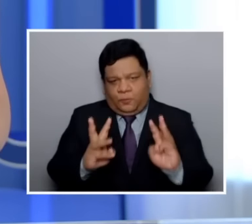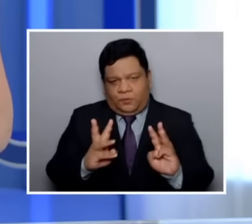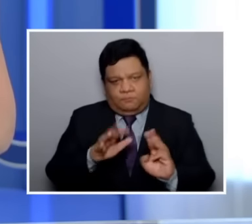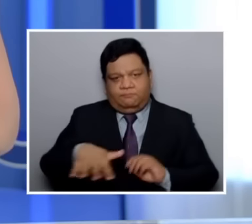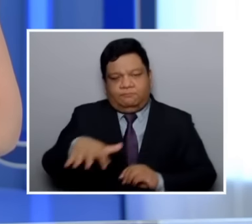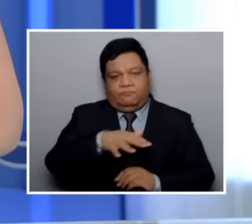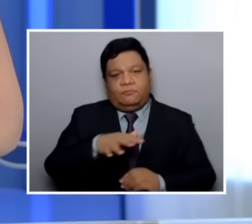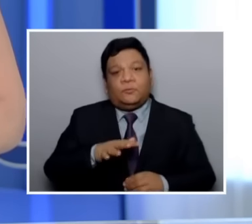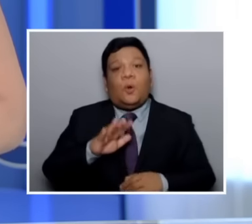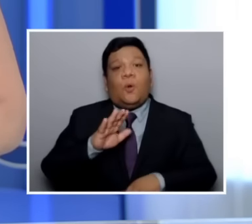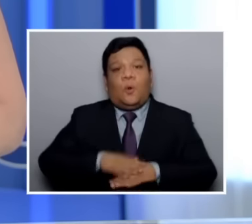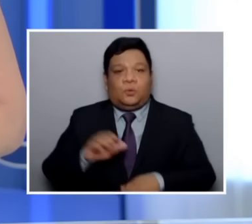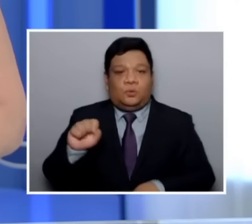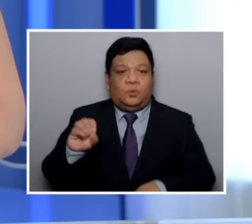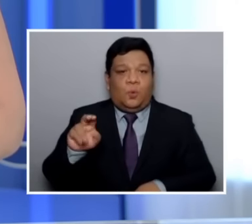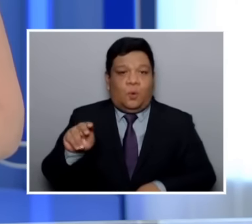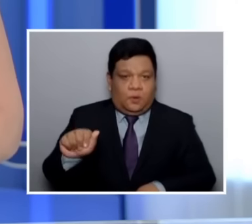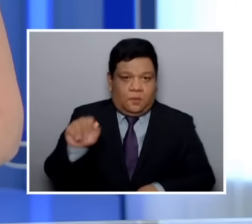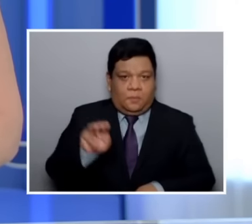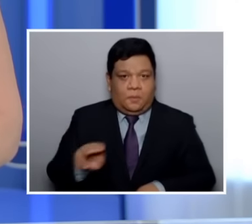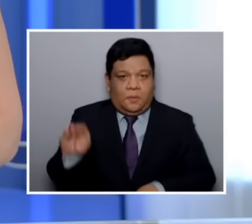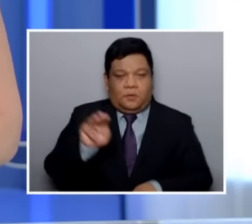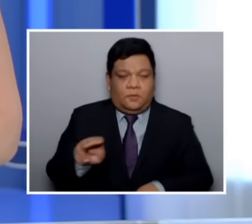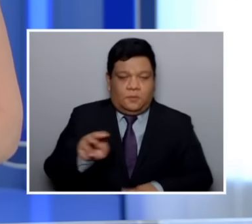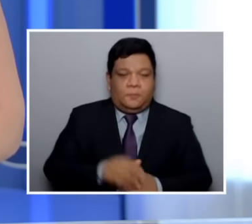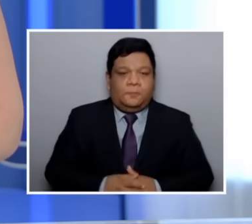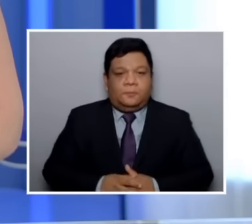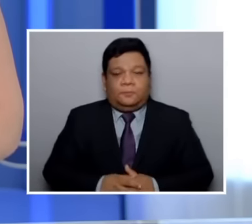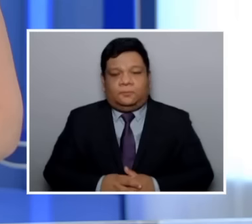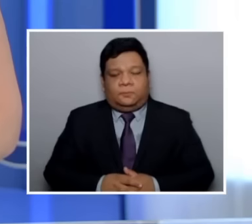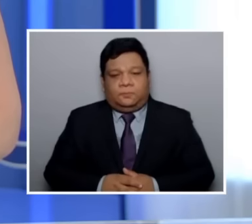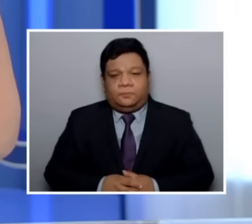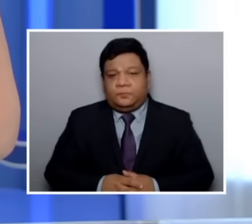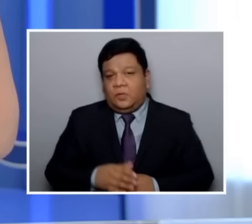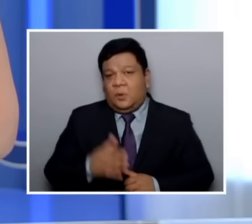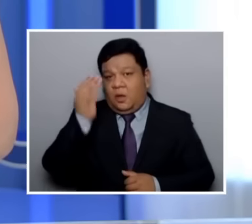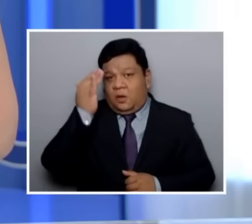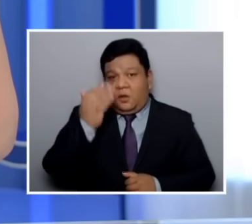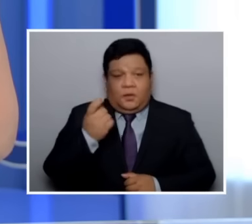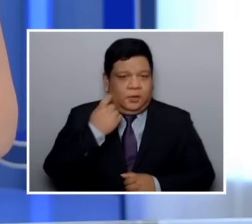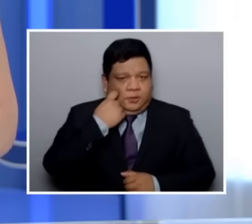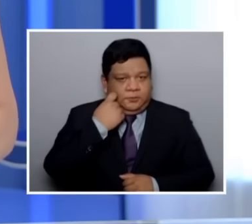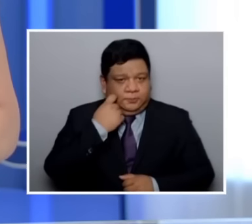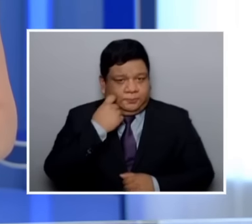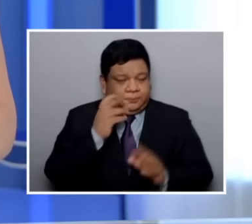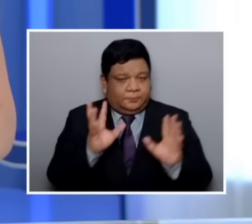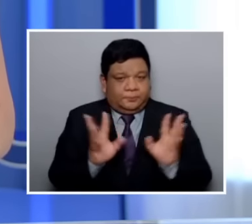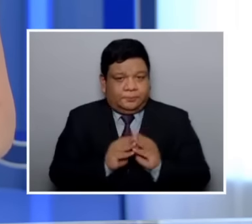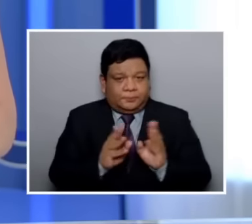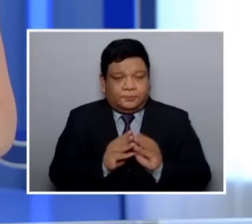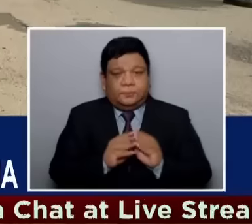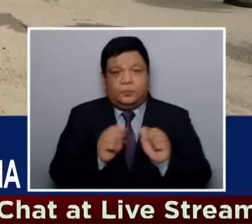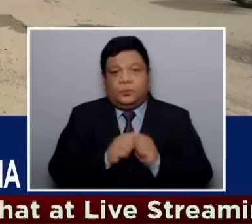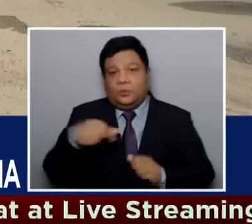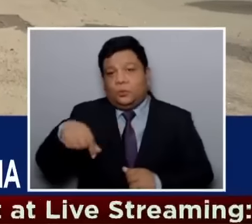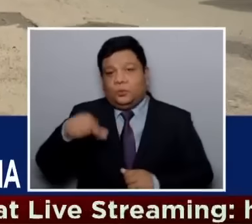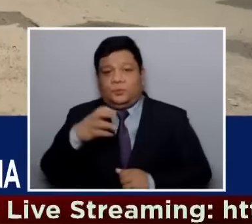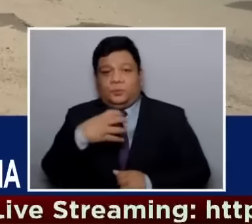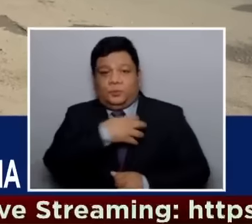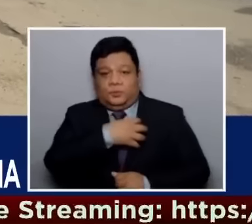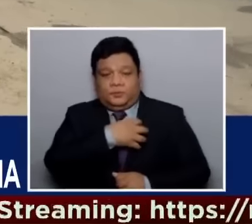Ferdinand Marcos Jr. sa Lunes, July 25. Ito'y matapos magpulong kanina ang Quezon City Police